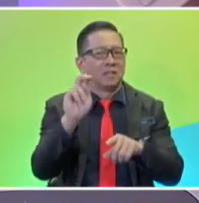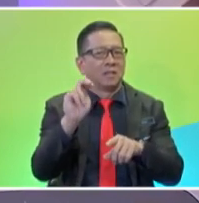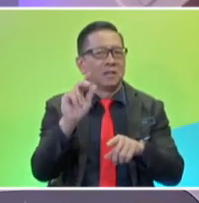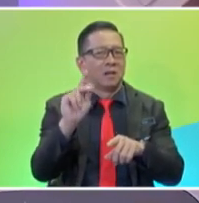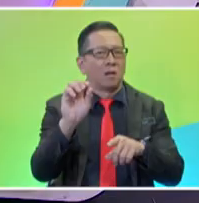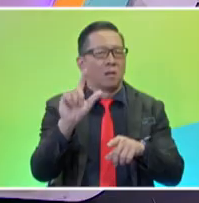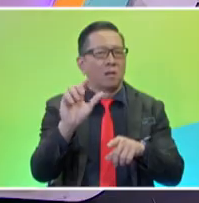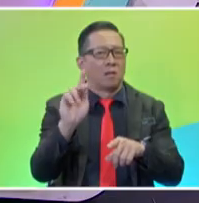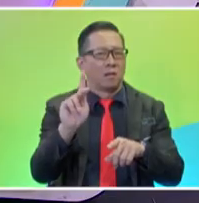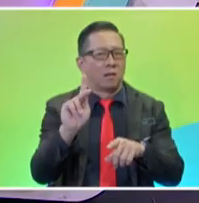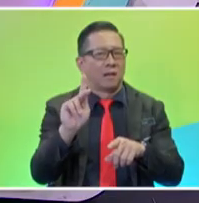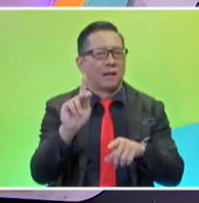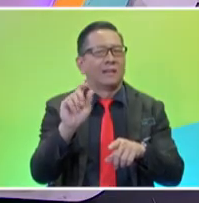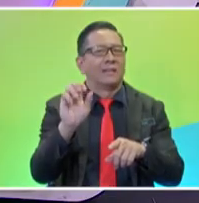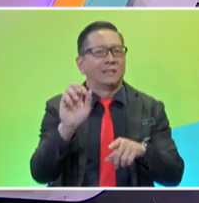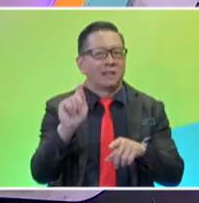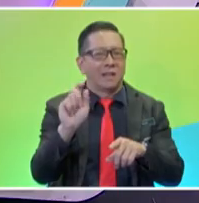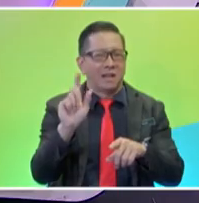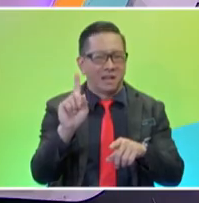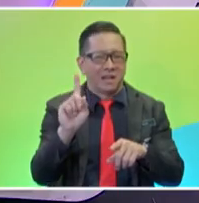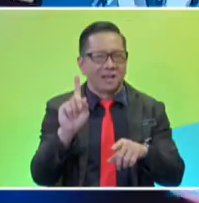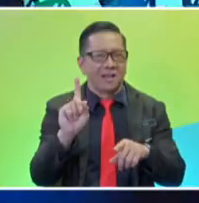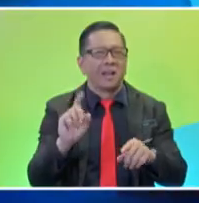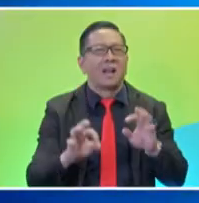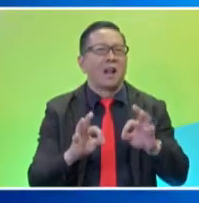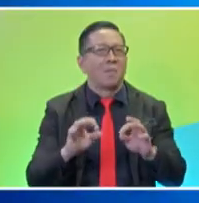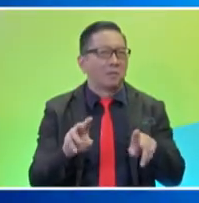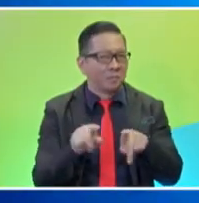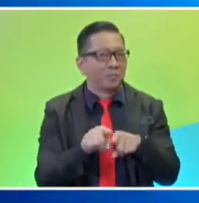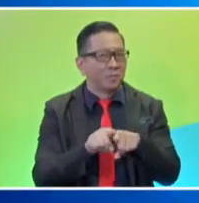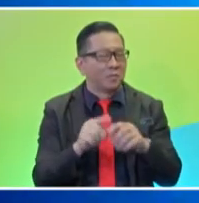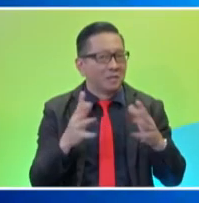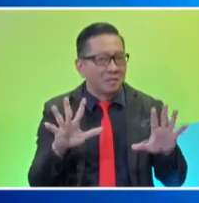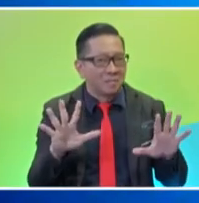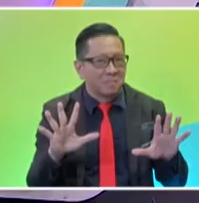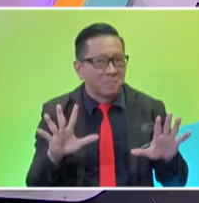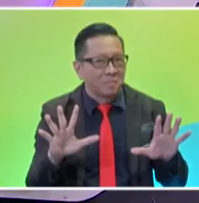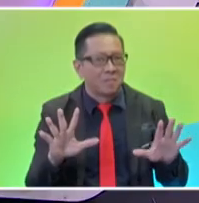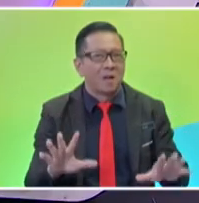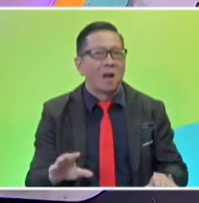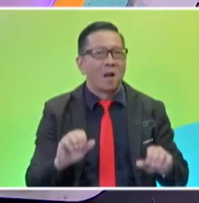destar tengkulu atau pedes tahu Iya kalau macam itu dah siap